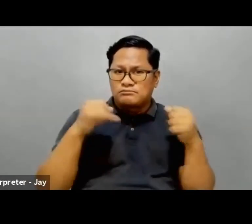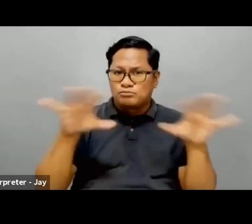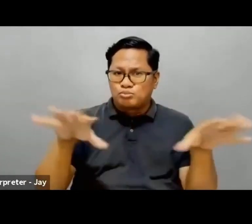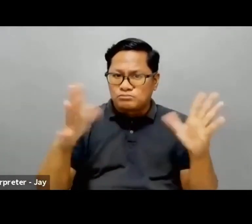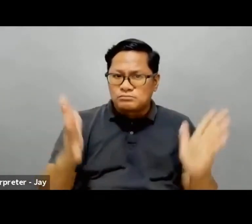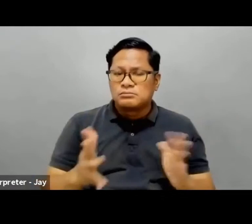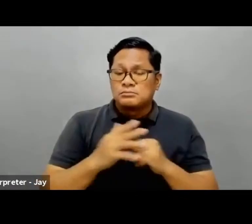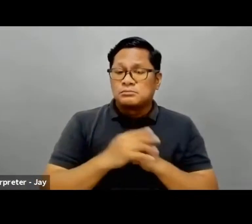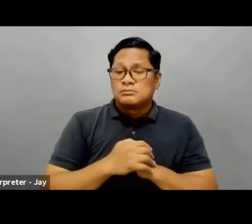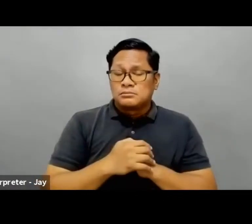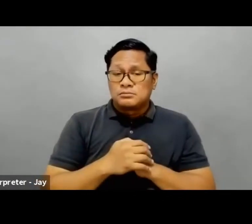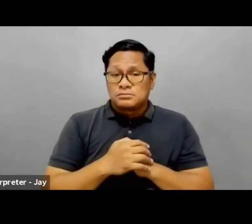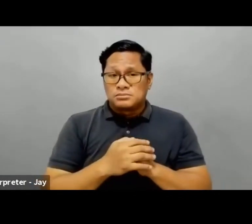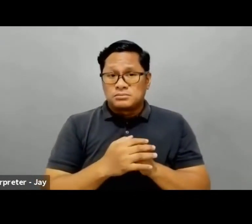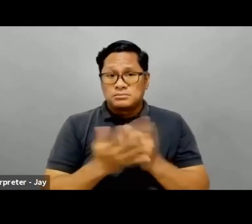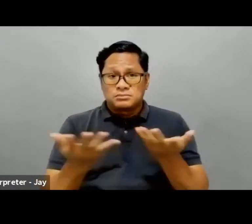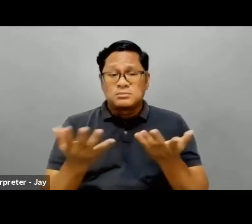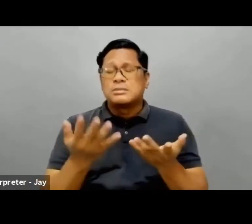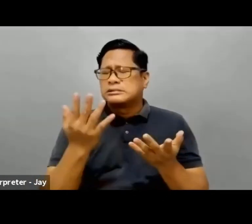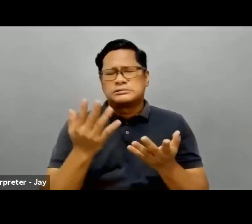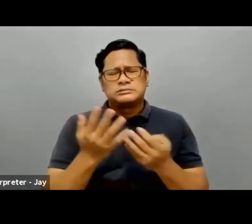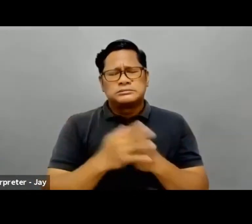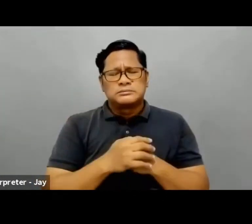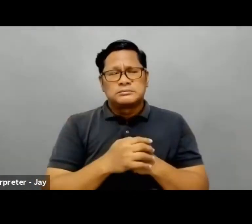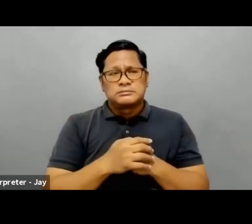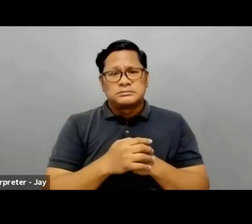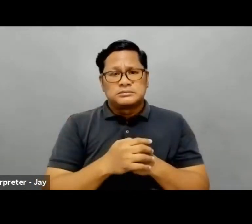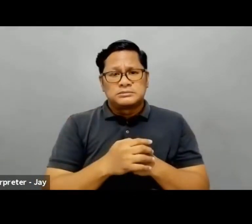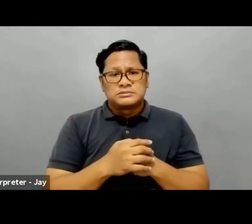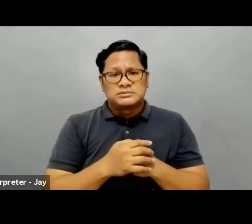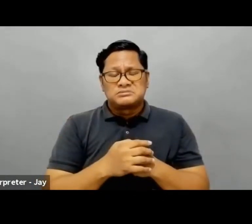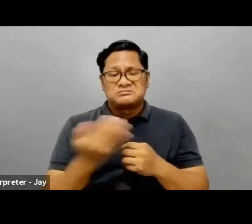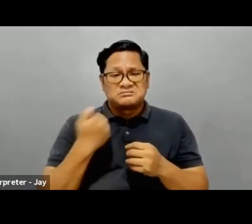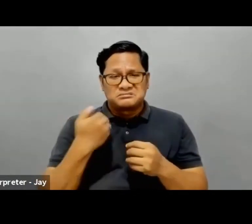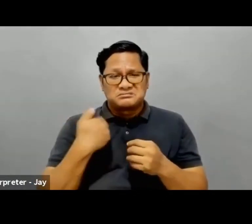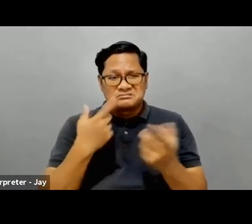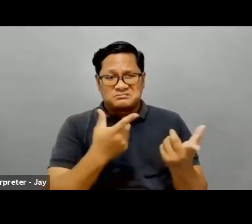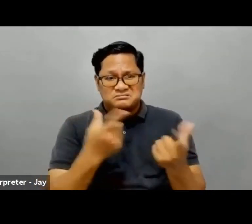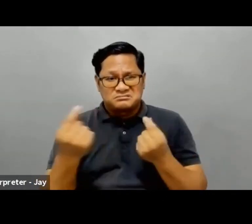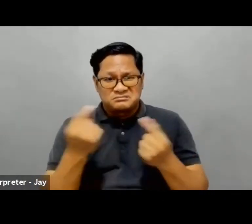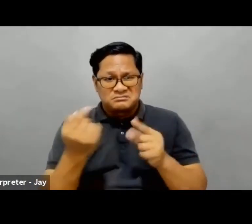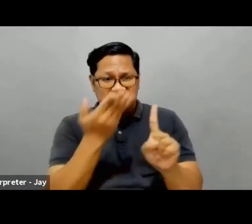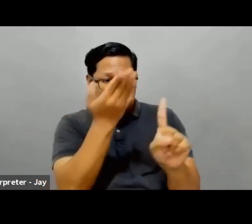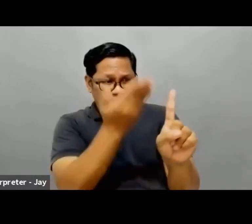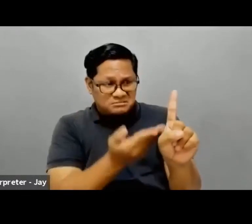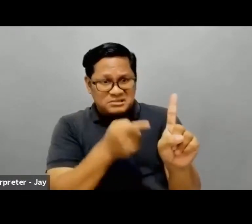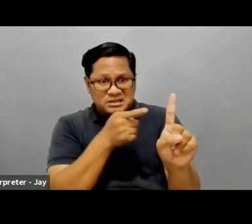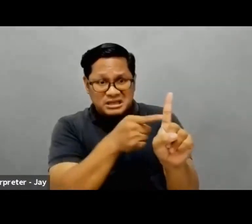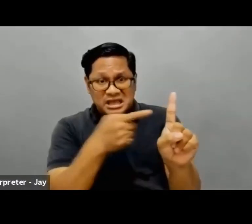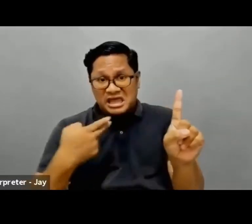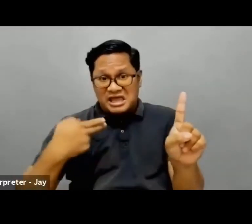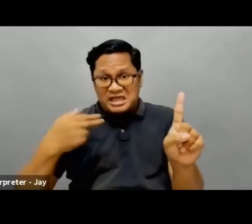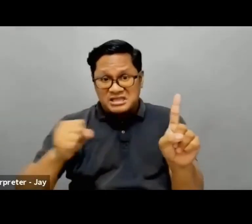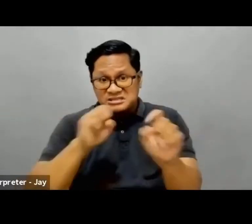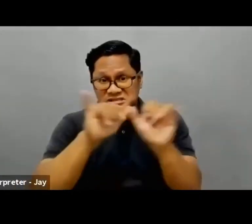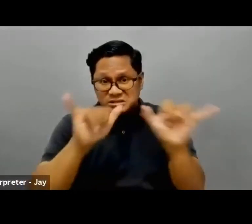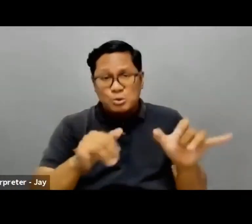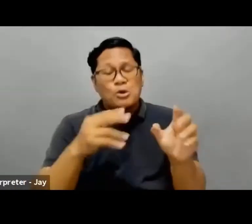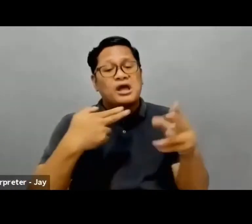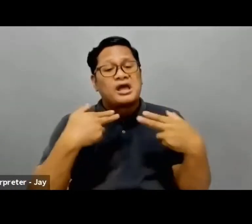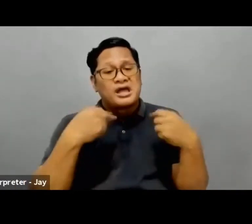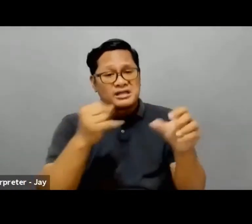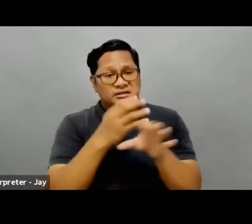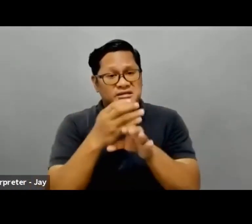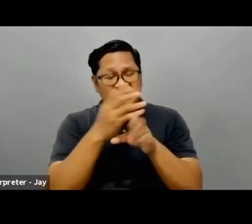dahil hindi naman talaga maipapatupad ang maayos na health system o healthcare delivery